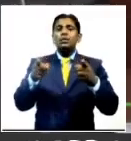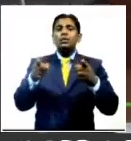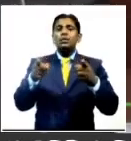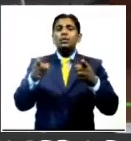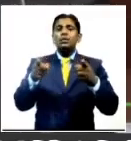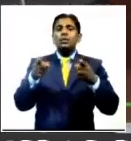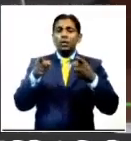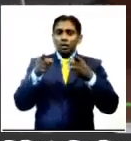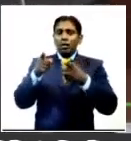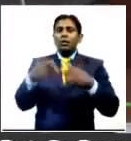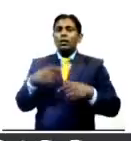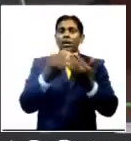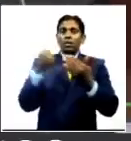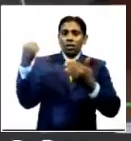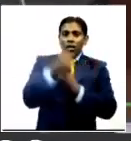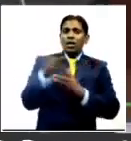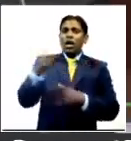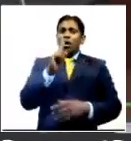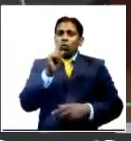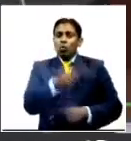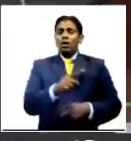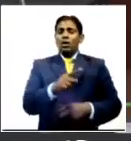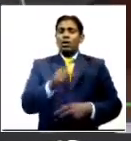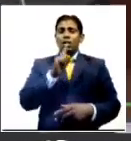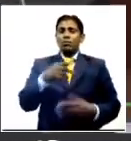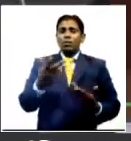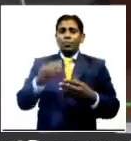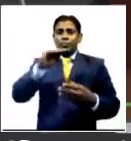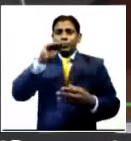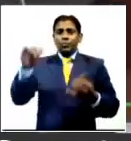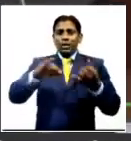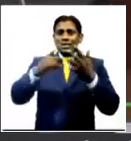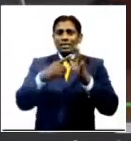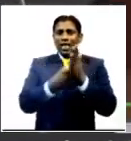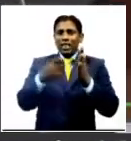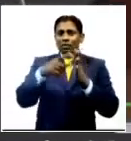රන්දරාවට ඒක කිව්වේ. ඒතොර සරස්සිල්ල කිව්වේ නැද්ද? වැරදි කරපු කෙනෙක් මම නිදාස් කරුවා කියලා.